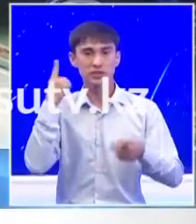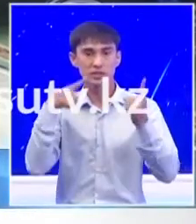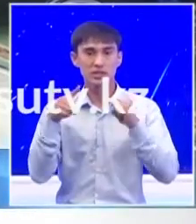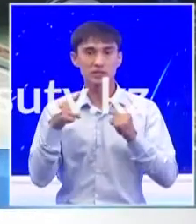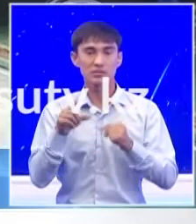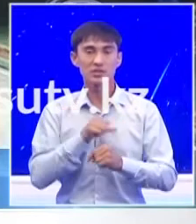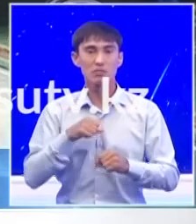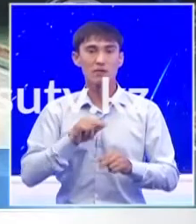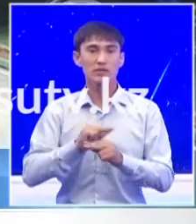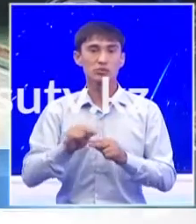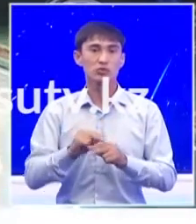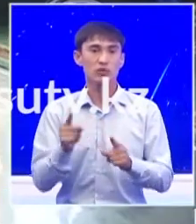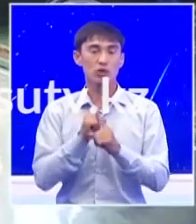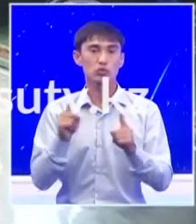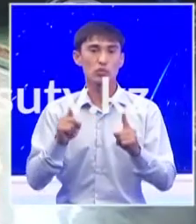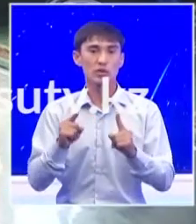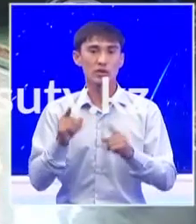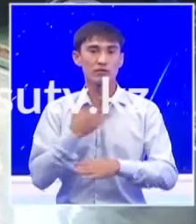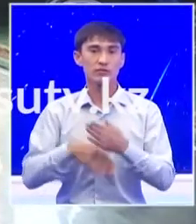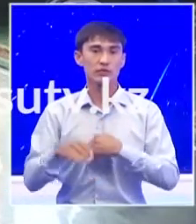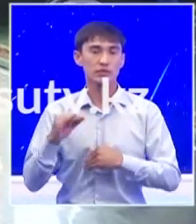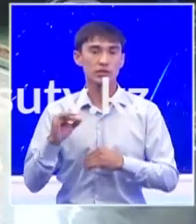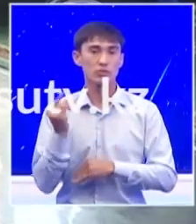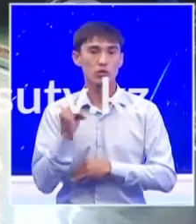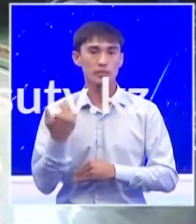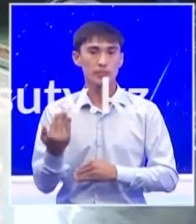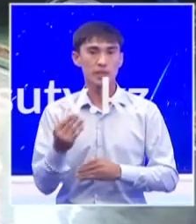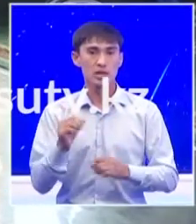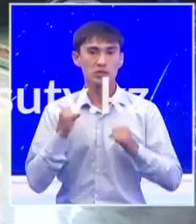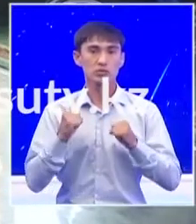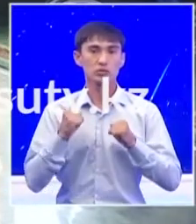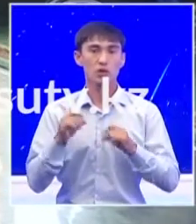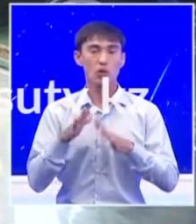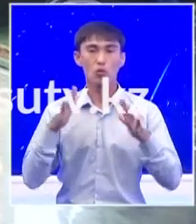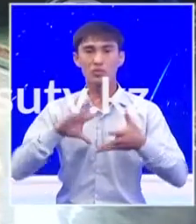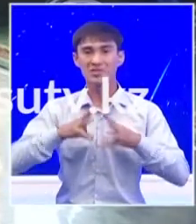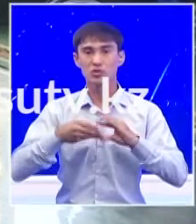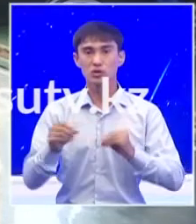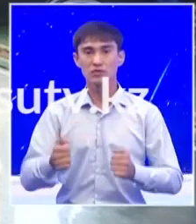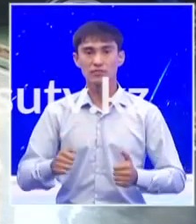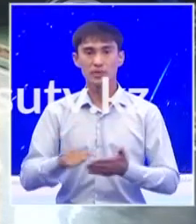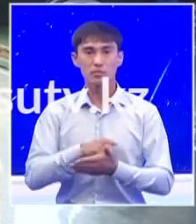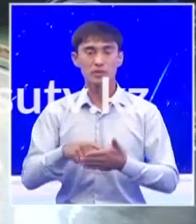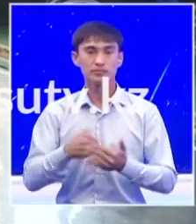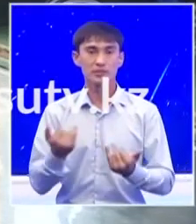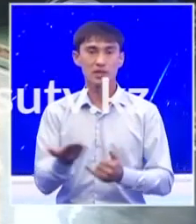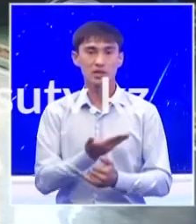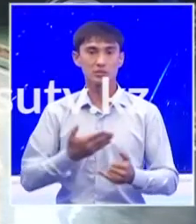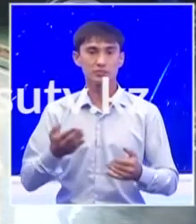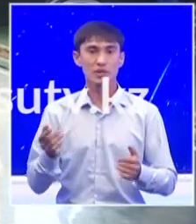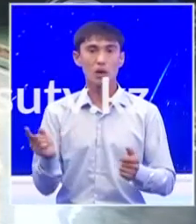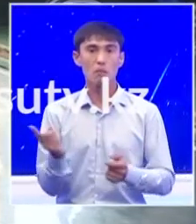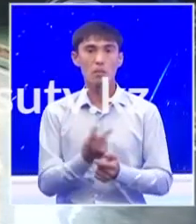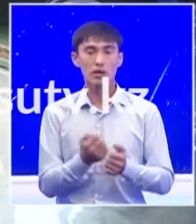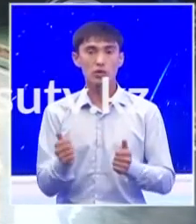сама воспитываю особенного ребенка, и именно через занятия спортом мы добились огромных результатов. Поэтому благодаря нашим партнерам,